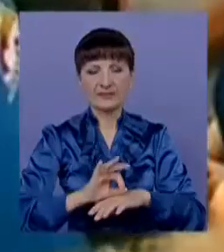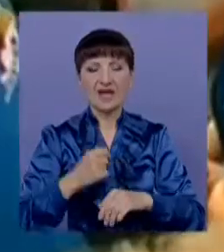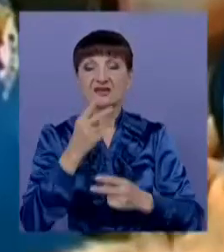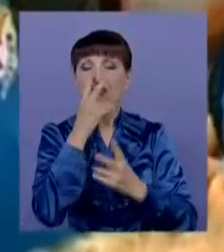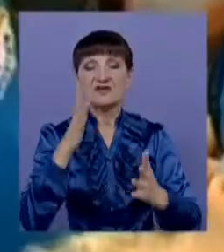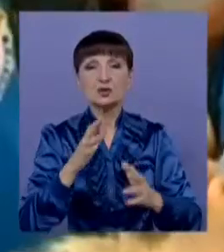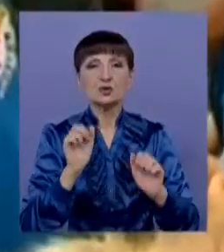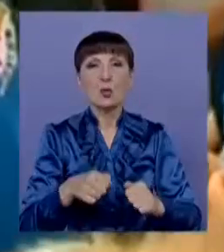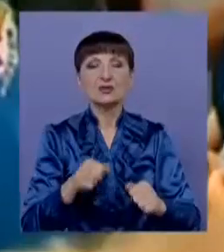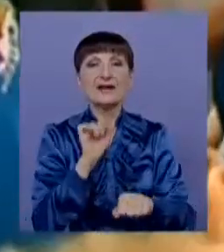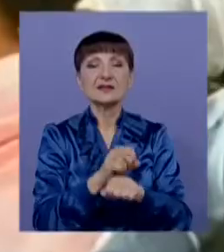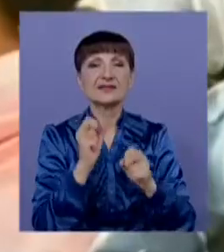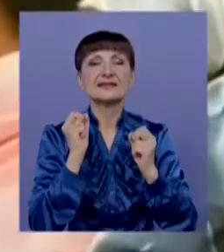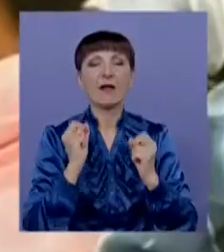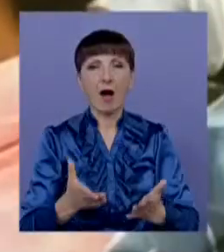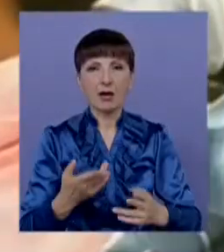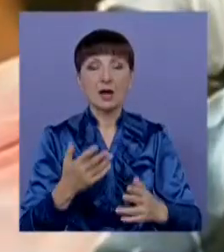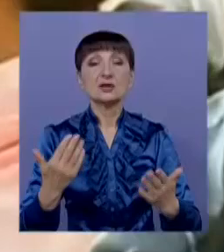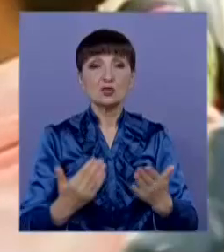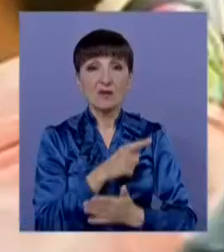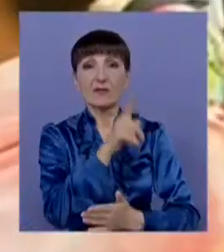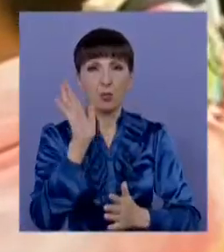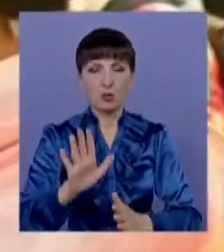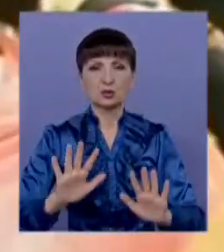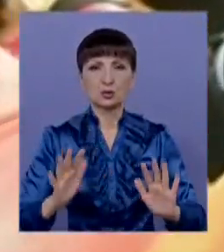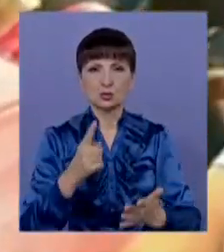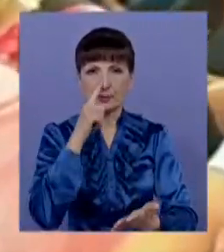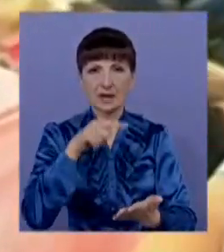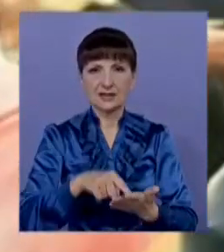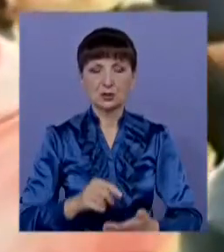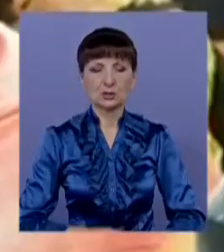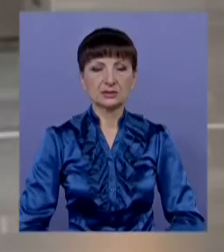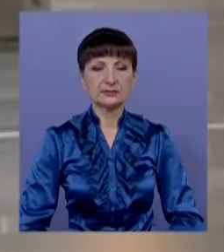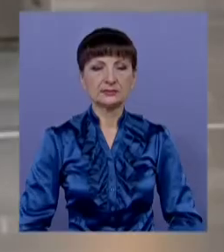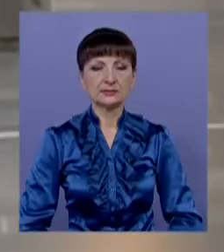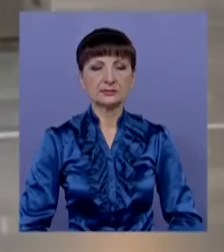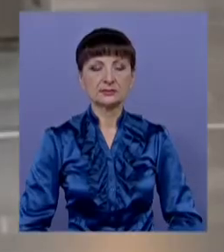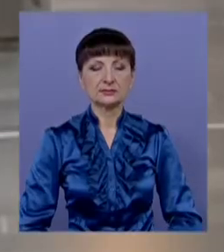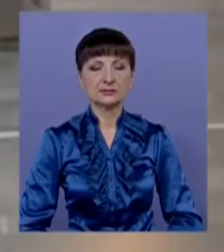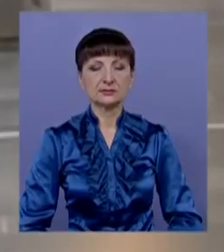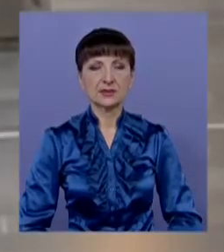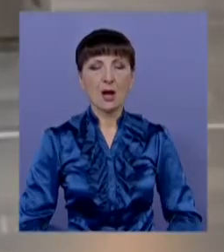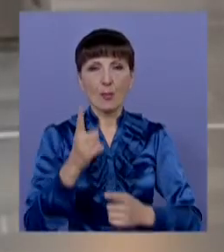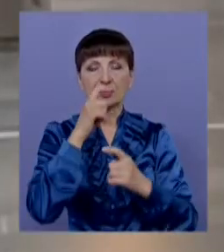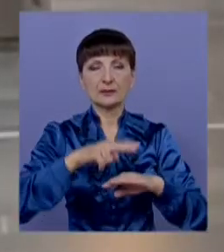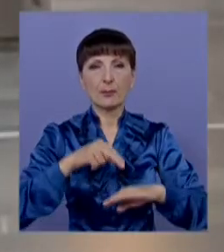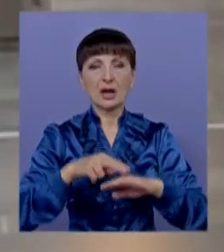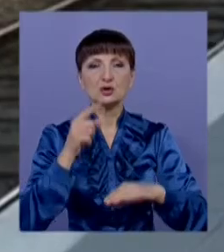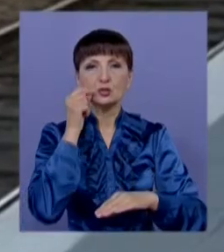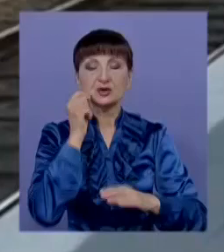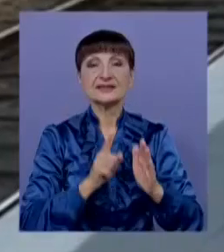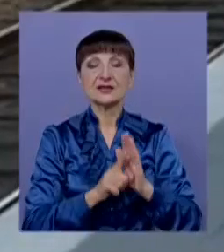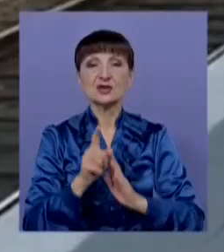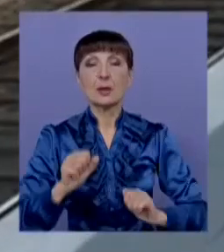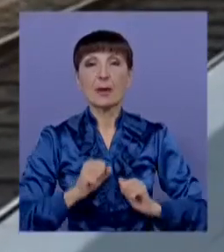вижу способов это остановить. Такое снова где-то случится. По данным полиции, мужчина